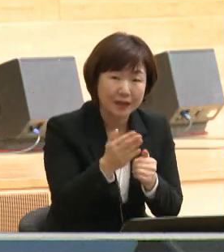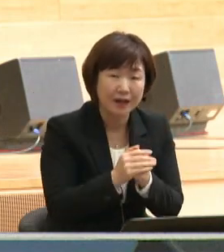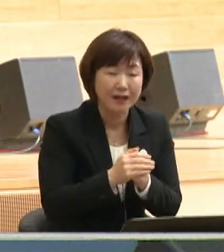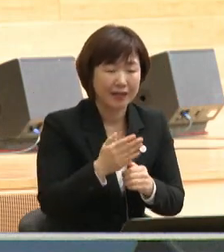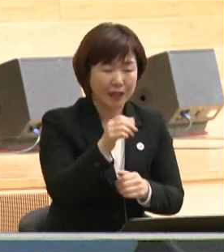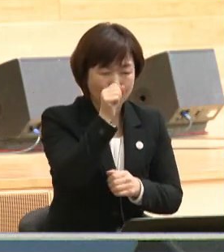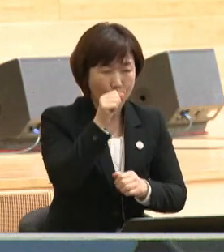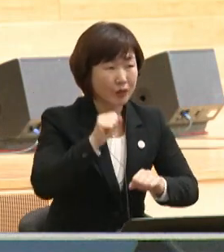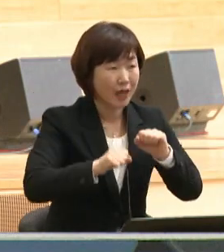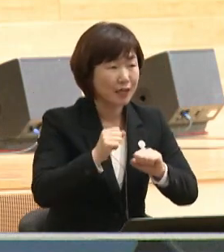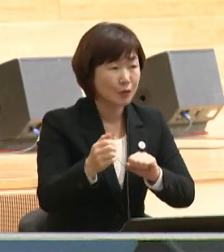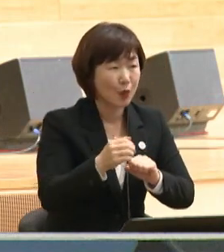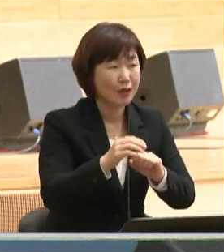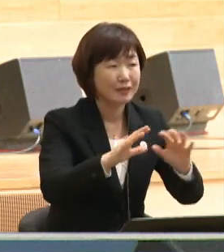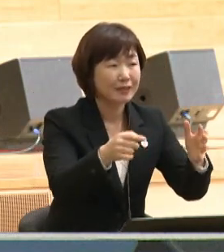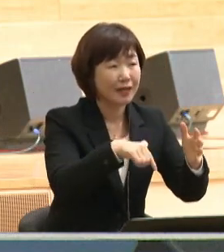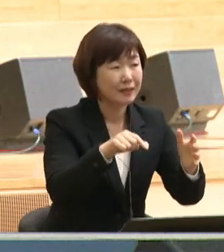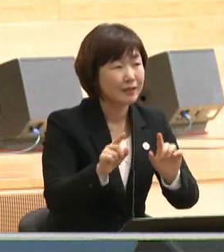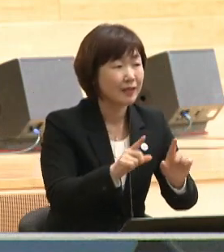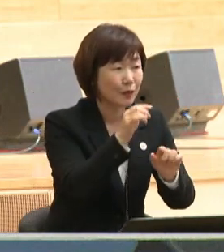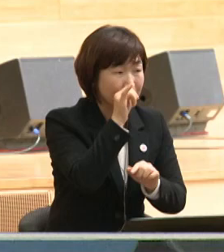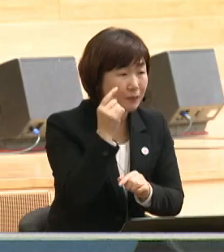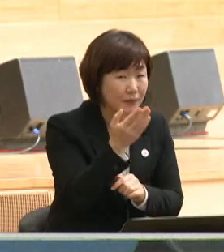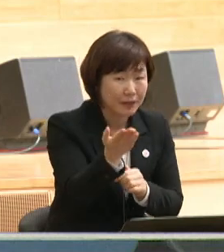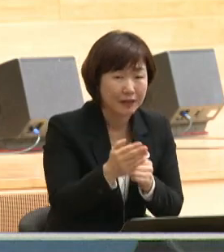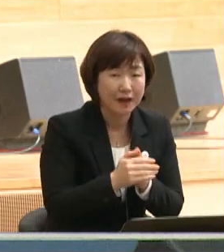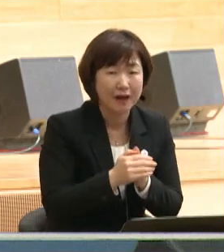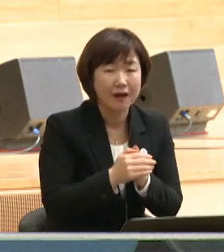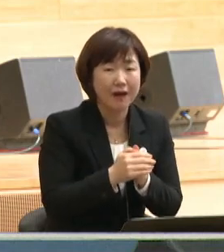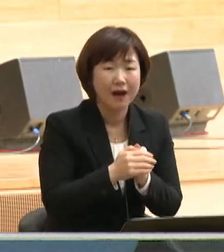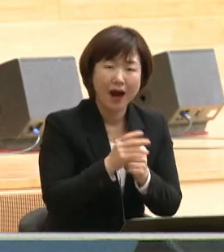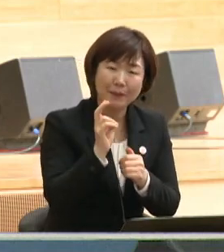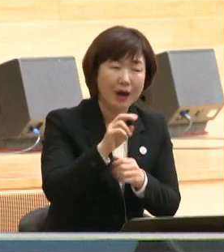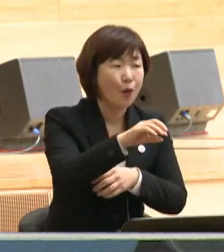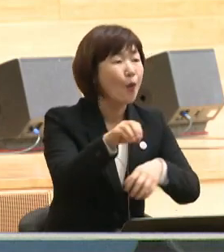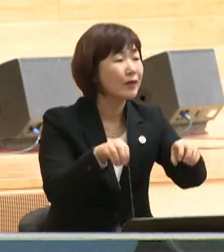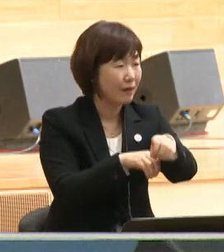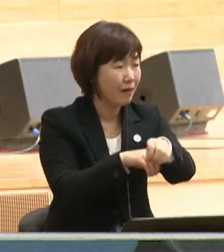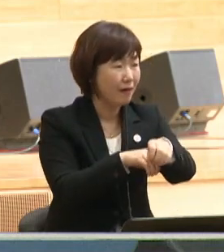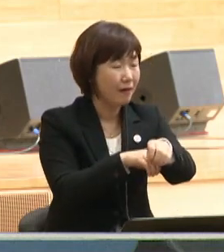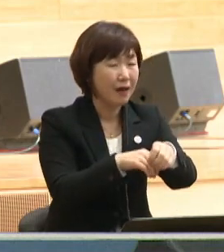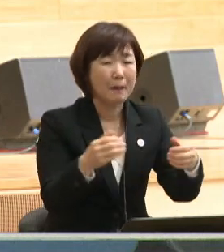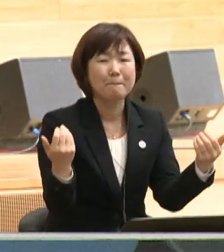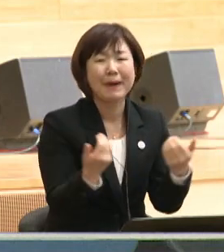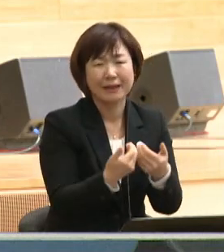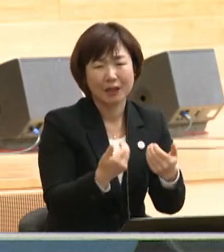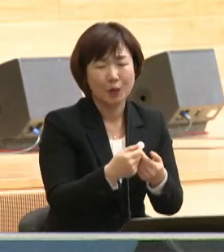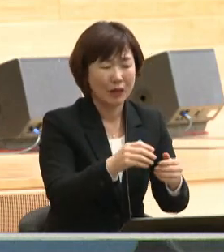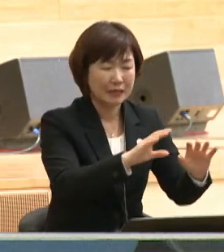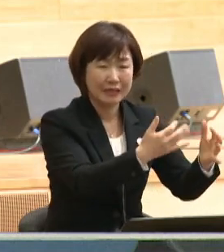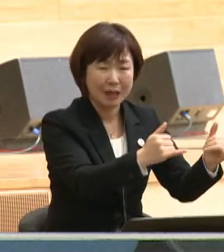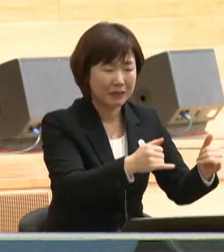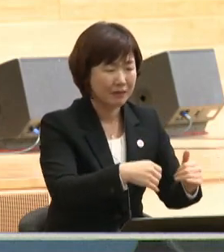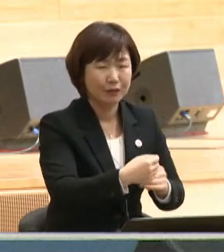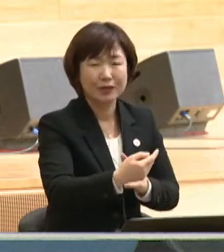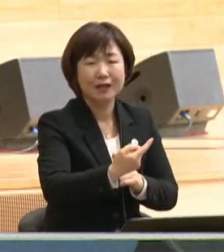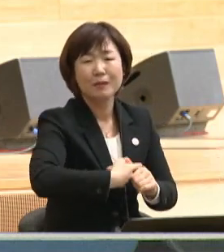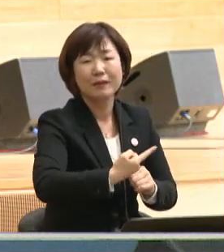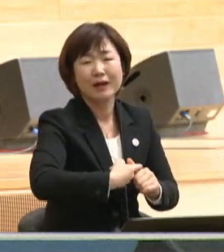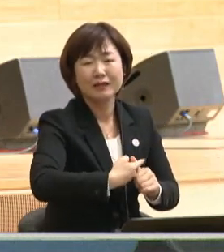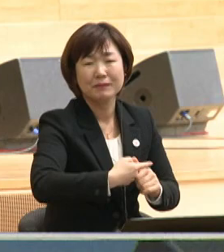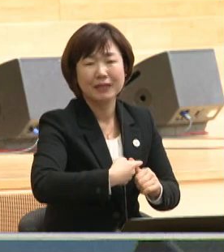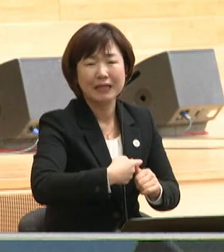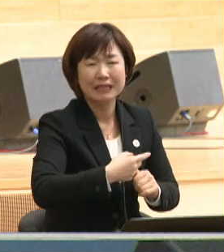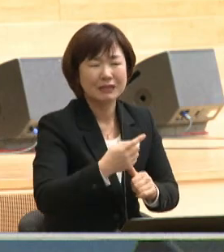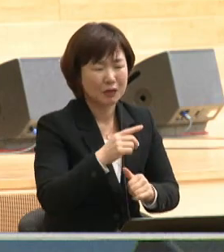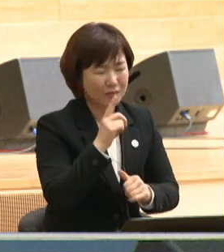세상 가운데에 살아가고 계십니까 오히려 반대로 혹시 세상 사람들로부터 손가락질 받을 만한